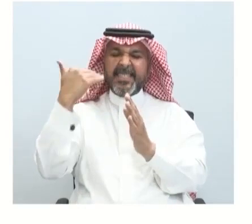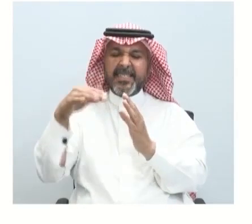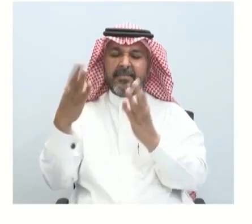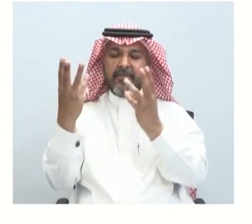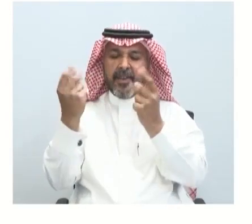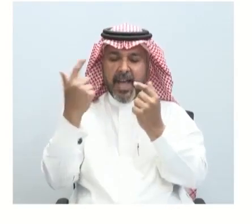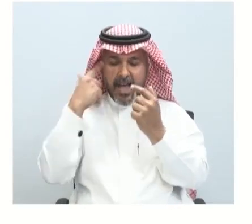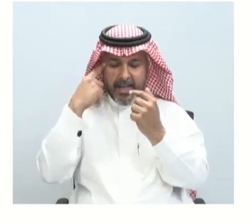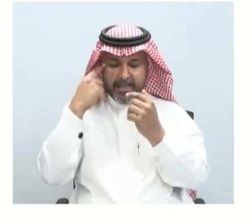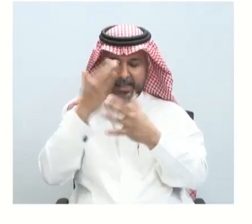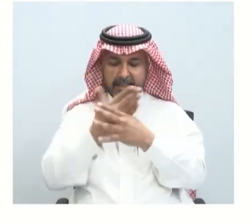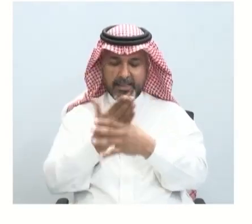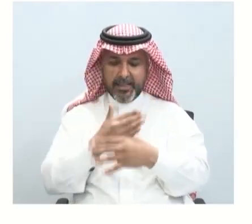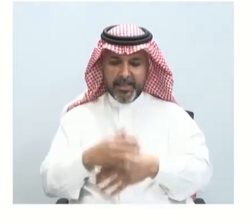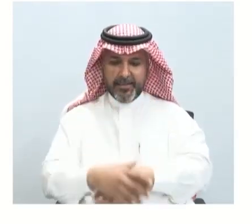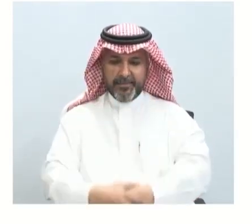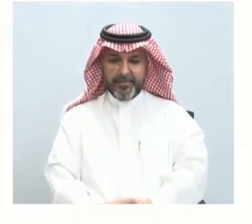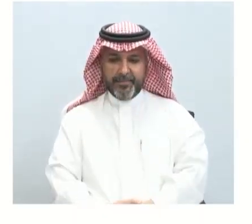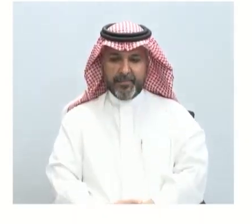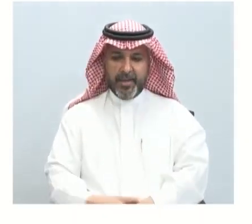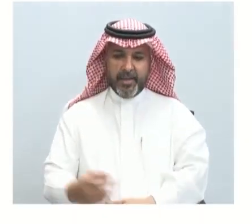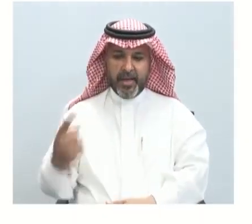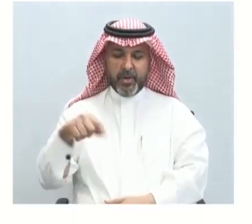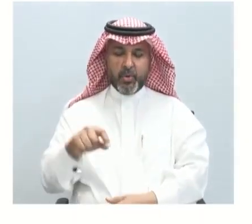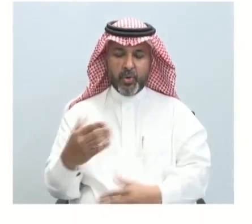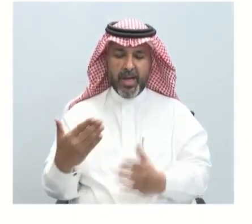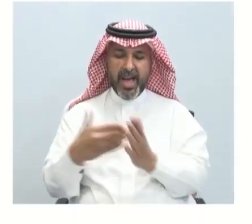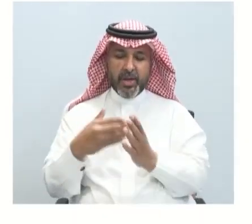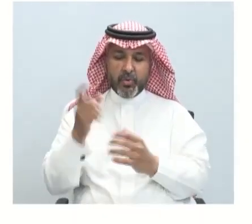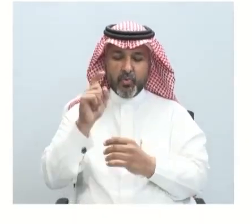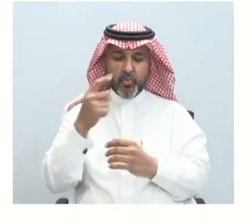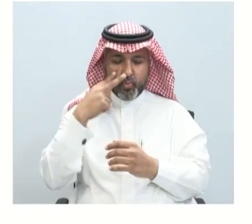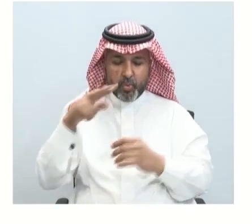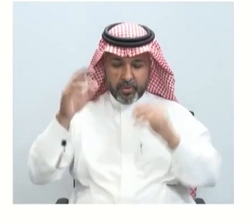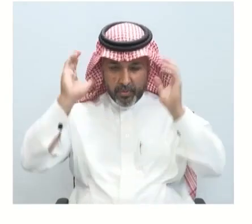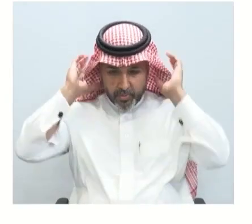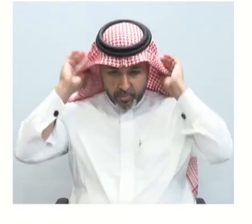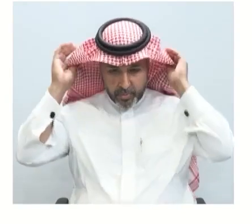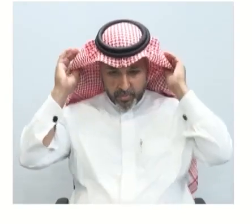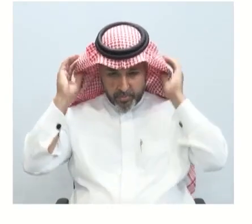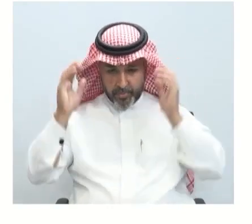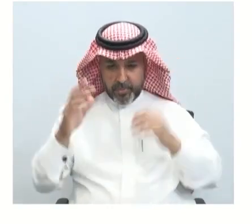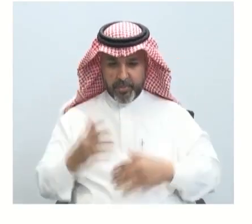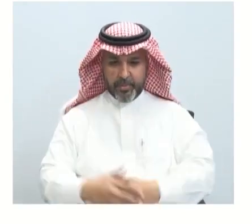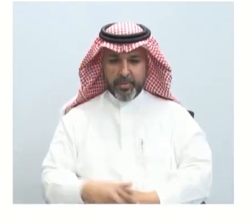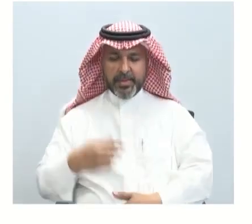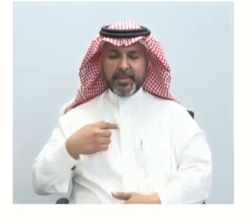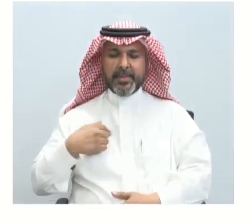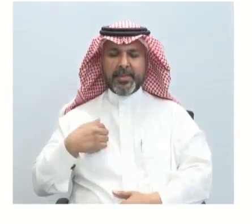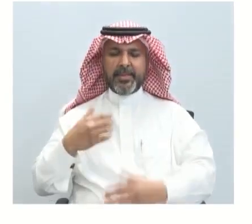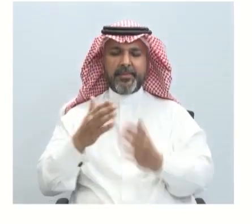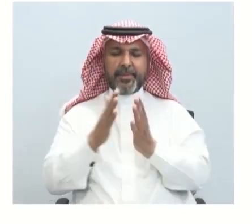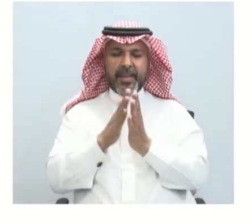الكروموسومات في نهايه الدرس لدينا مناقشه في سؤالنا الاول بماذا نسمي عمليه انتقال